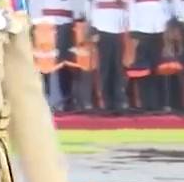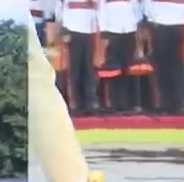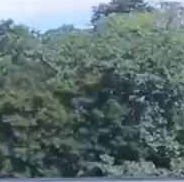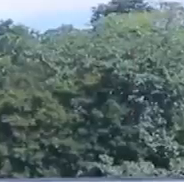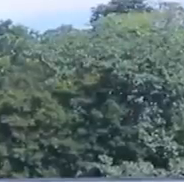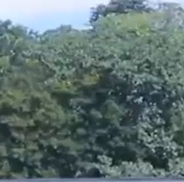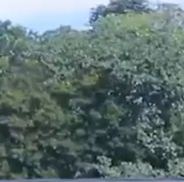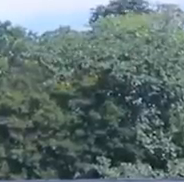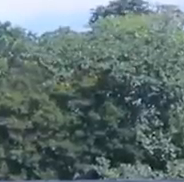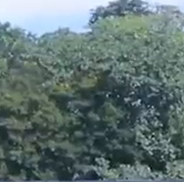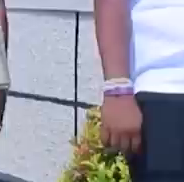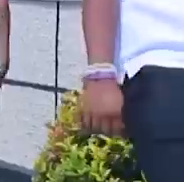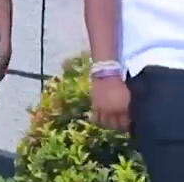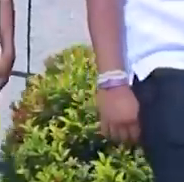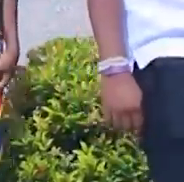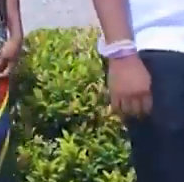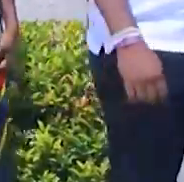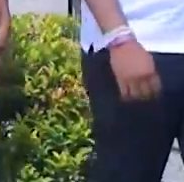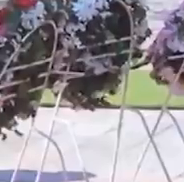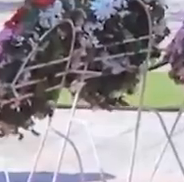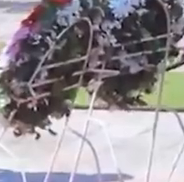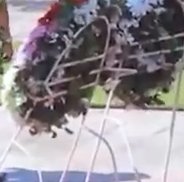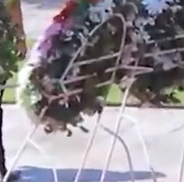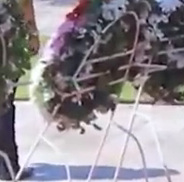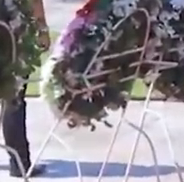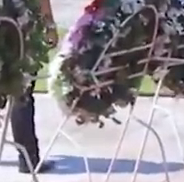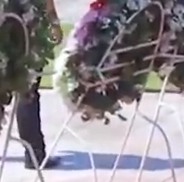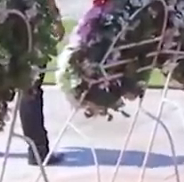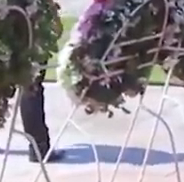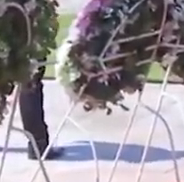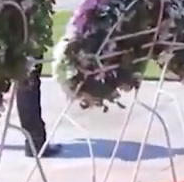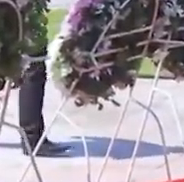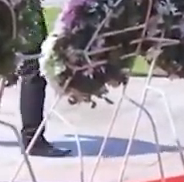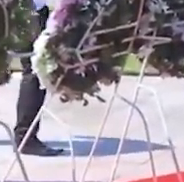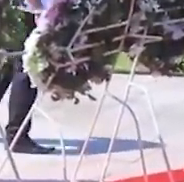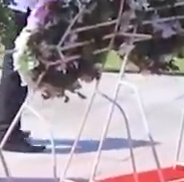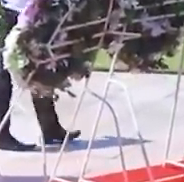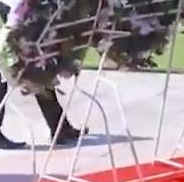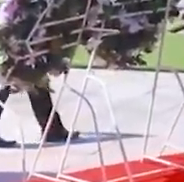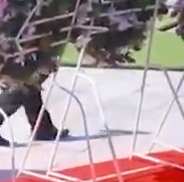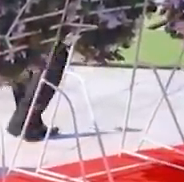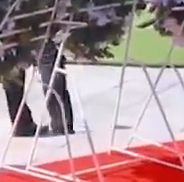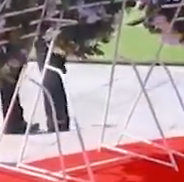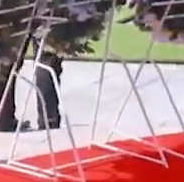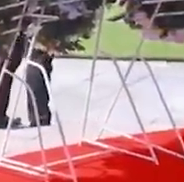සිටියා. මේ අතර හිටපු අග්‍රාමාත්‍ය මහින්ද රාජපක්ෂ මහතාද පැමිණ රණවිරු ස්මාරකයට පුෂ්පපහර දක්වනු ලැබුවා.